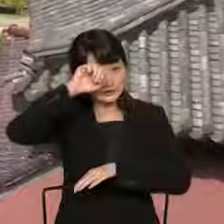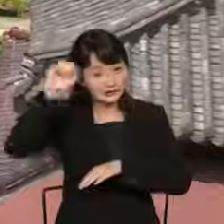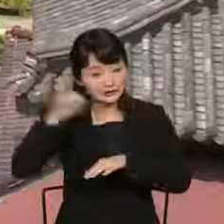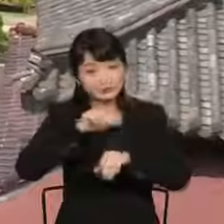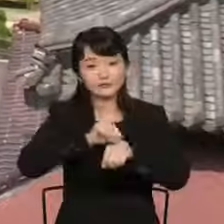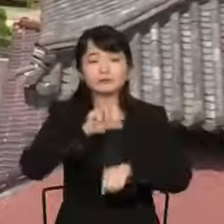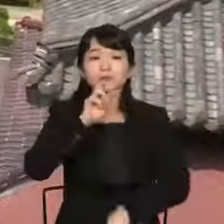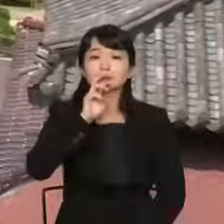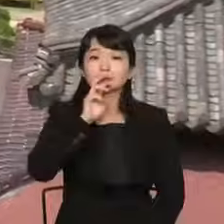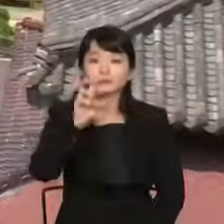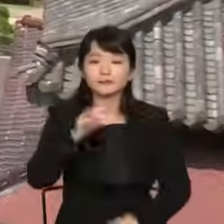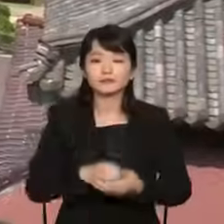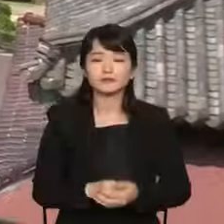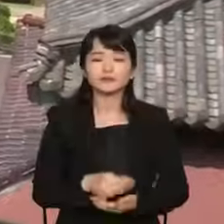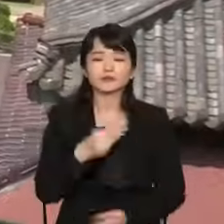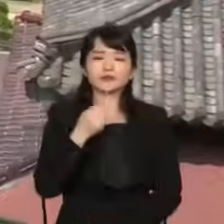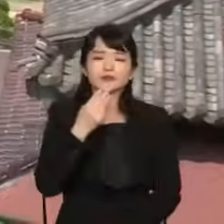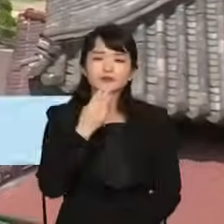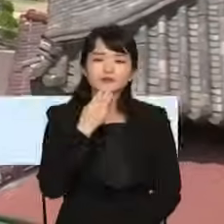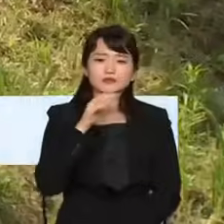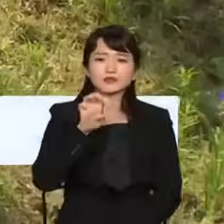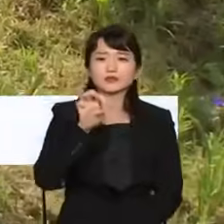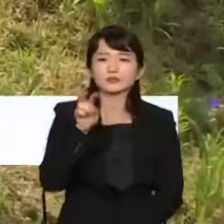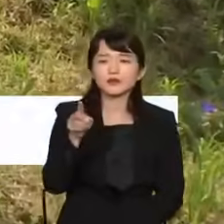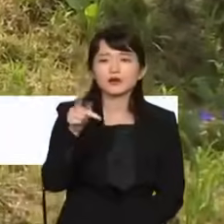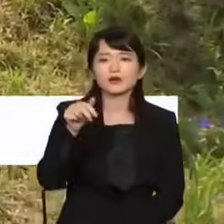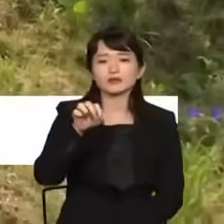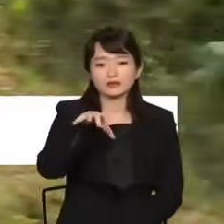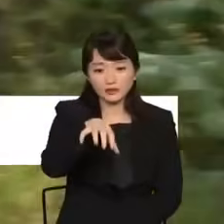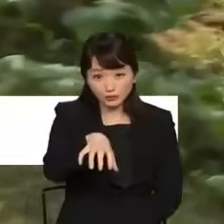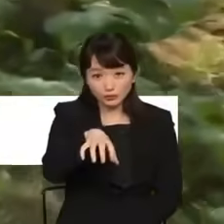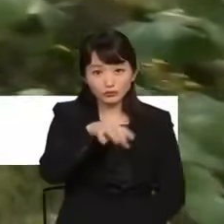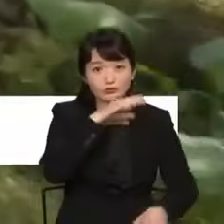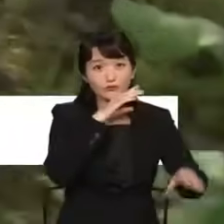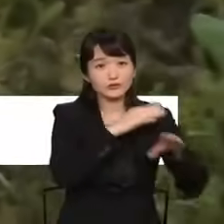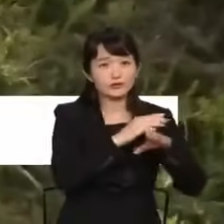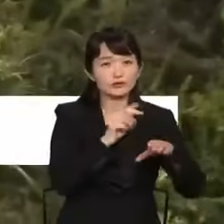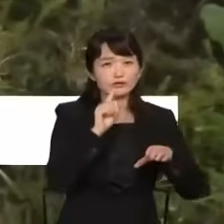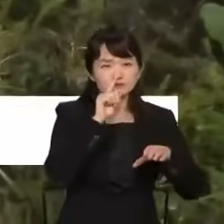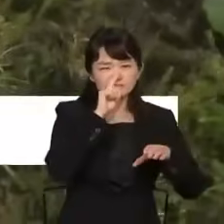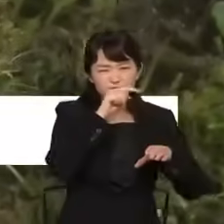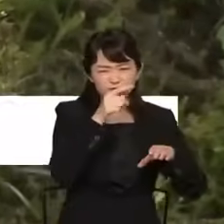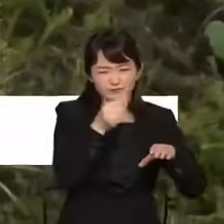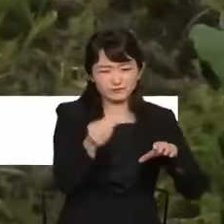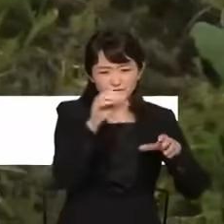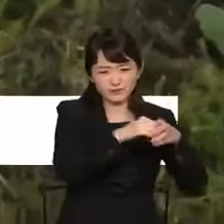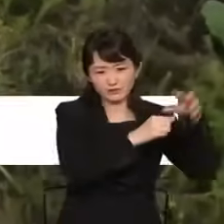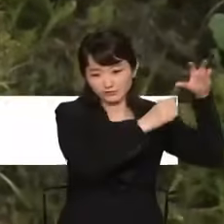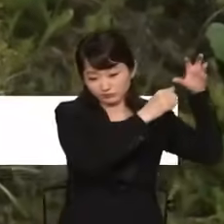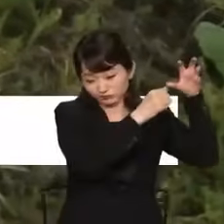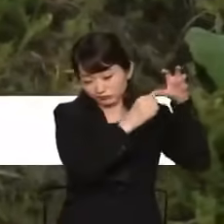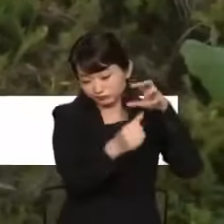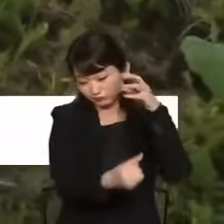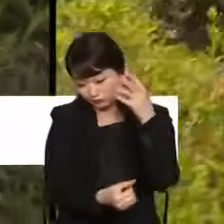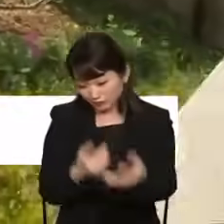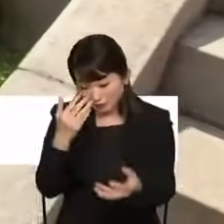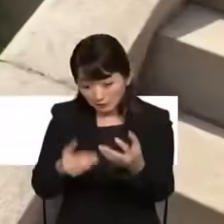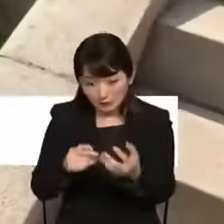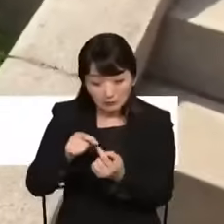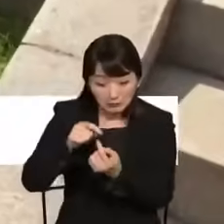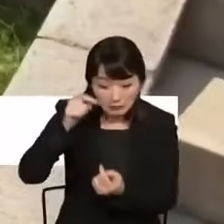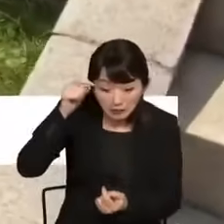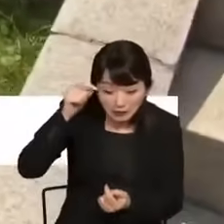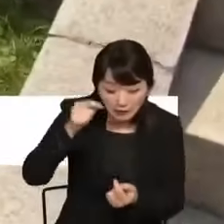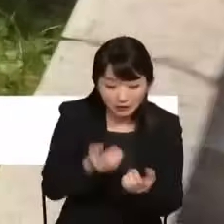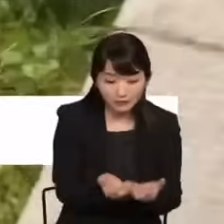5시 30분쯤 서울 평창동의 한 사찰에 북한이 날려보낸 오물풍선이 떨어졌습니다. 직접 가봤더니